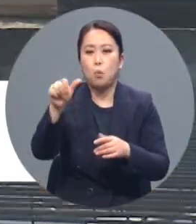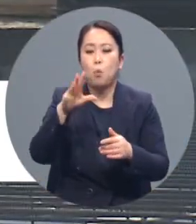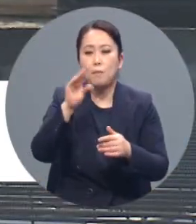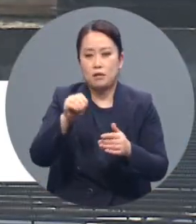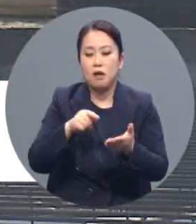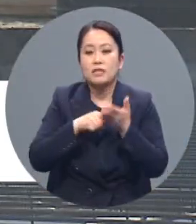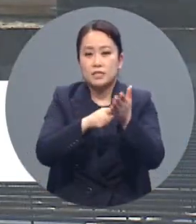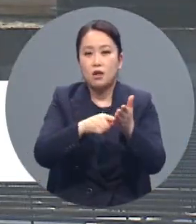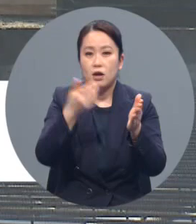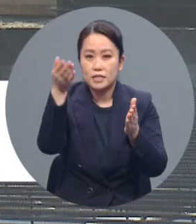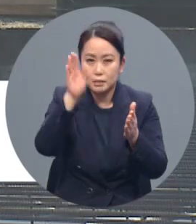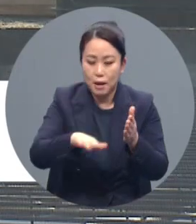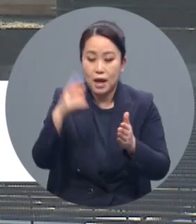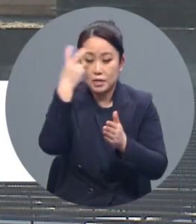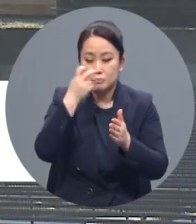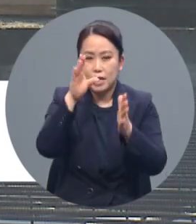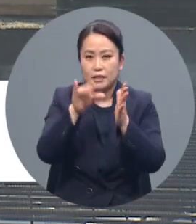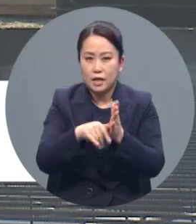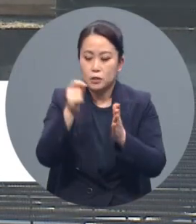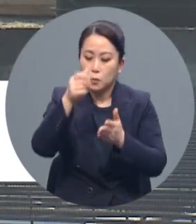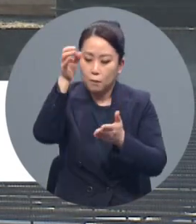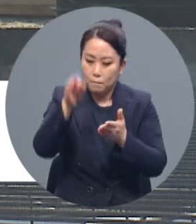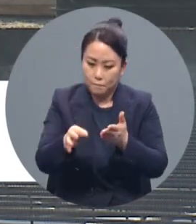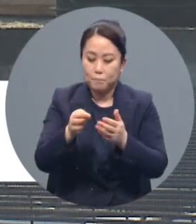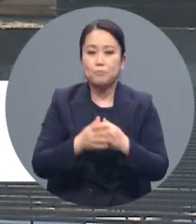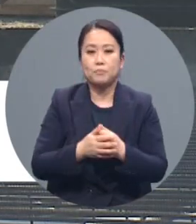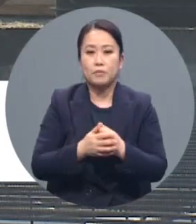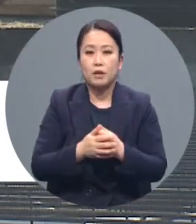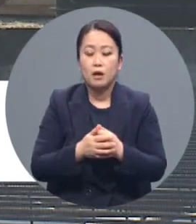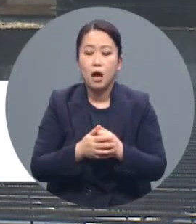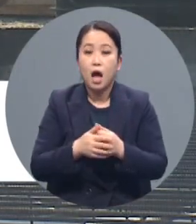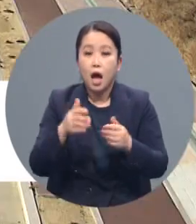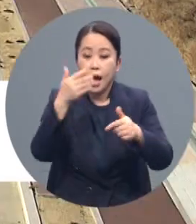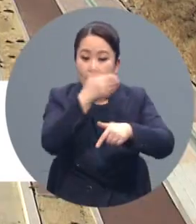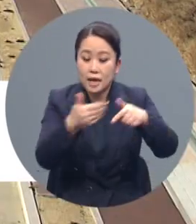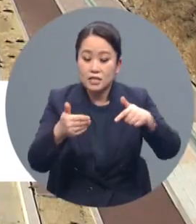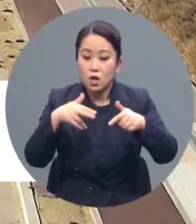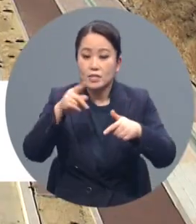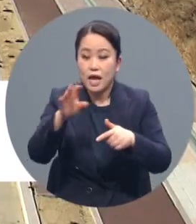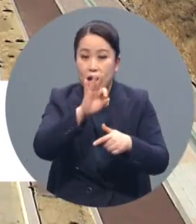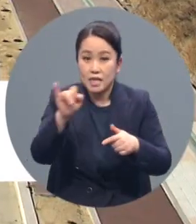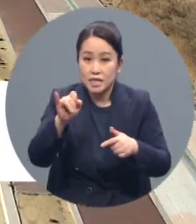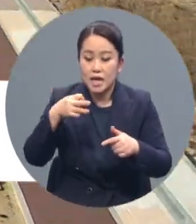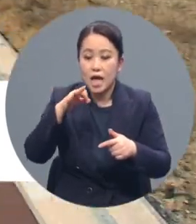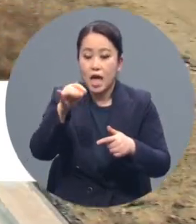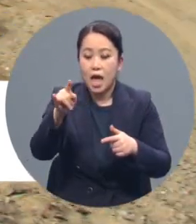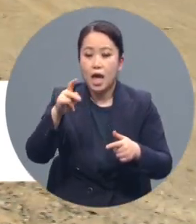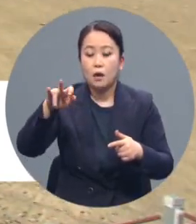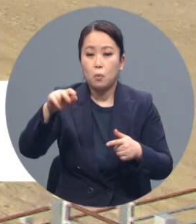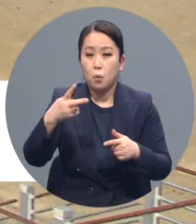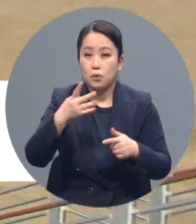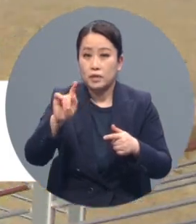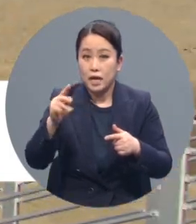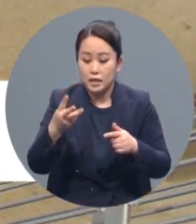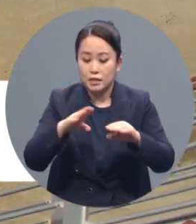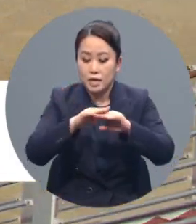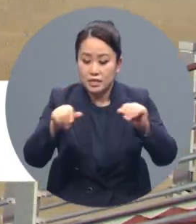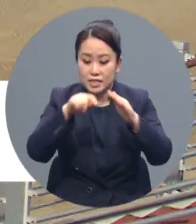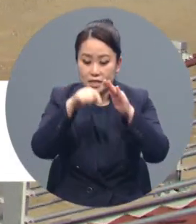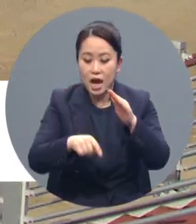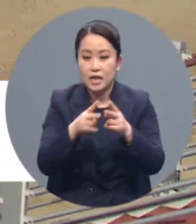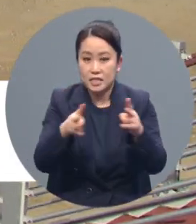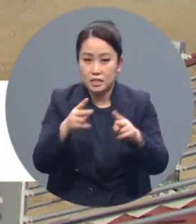분양가 심사에서 하향 조정되었습니다 강서 자의 에코 델타는 애 치가 2층 지상 22층